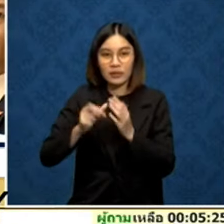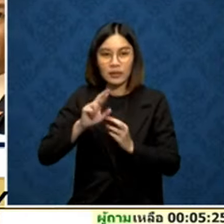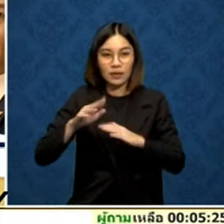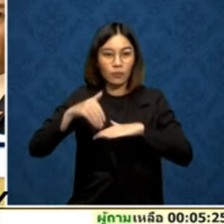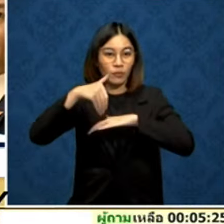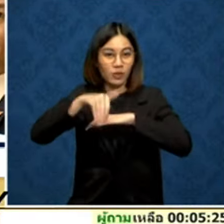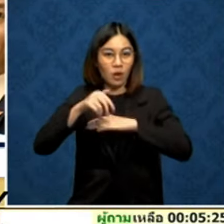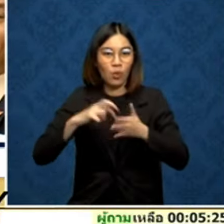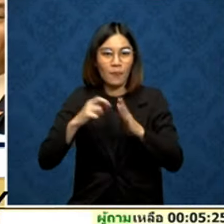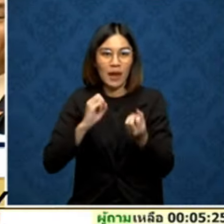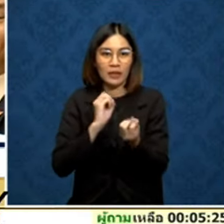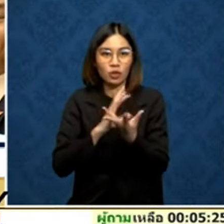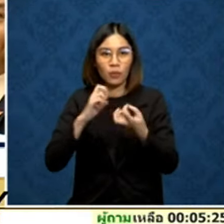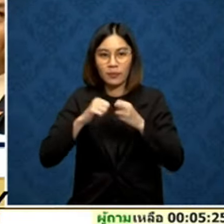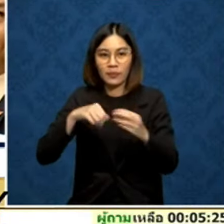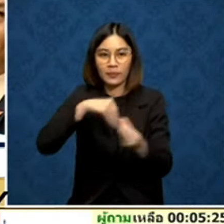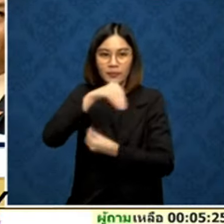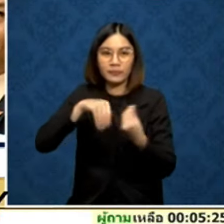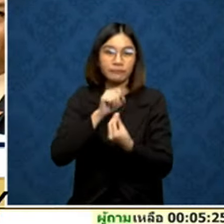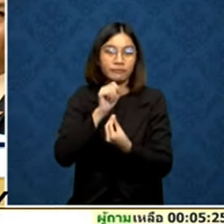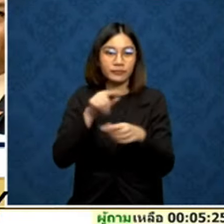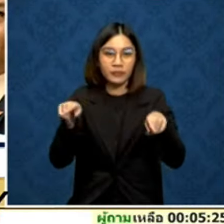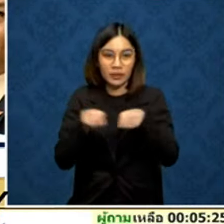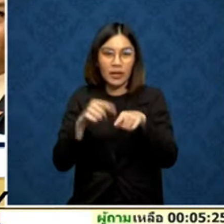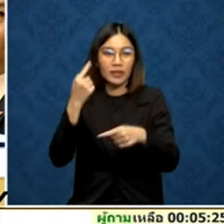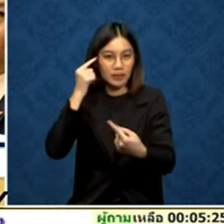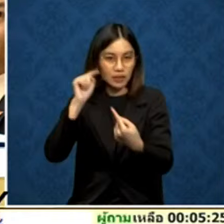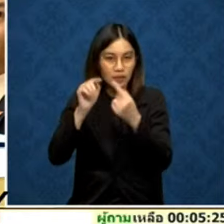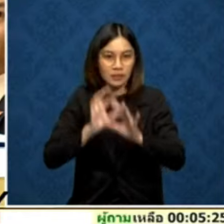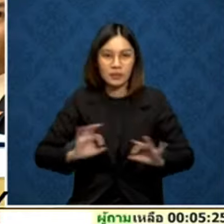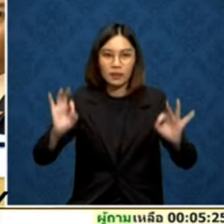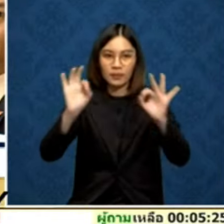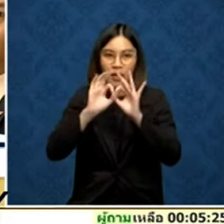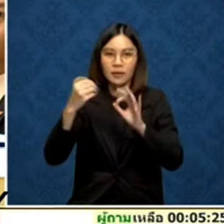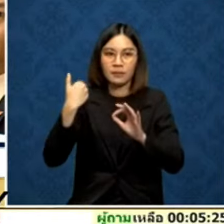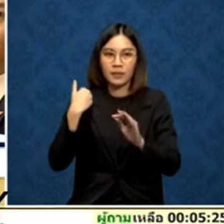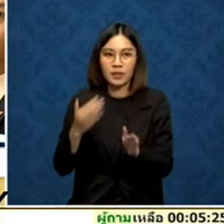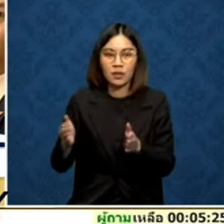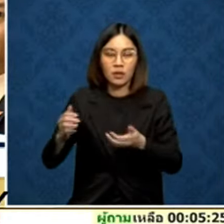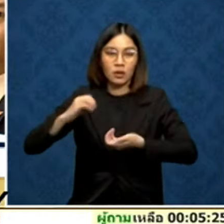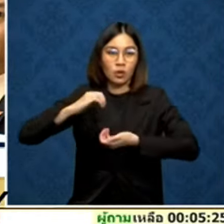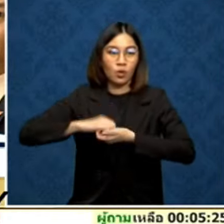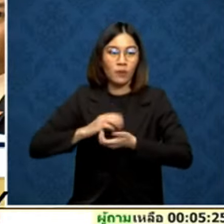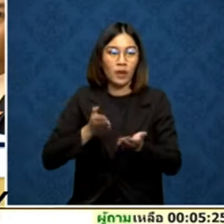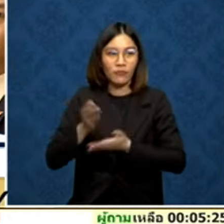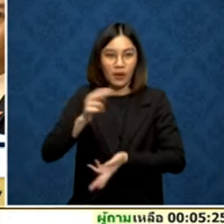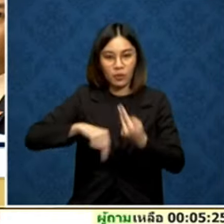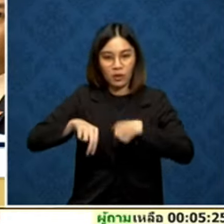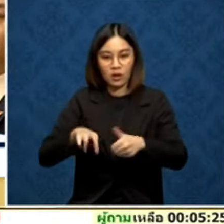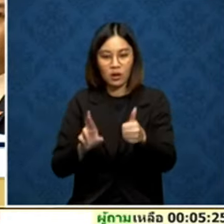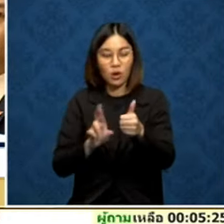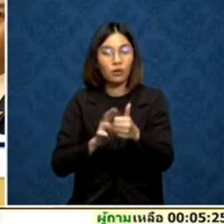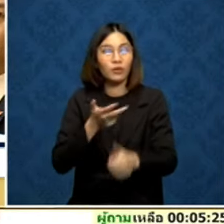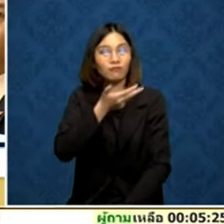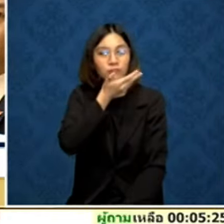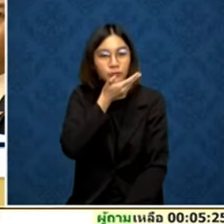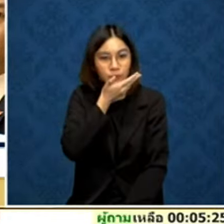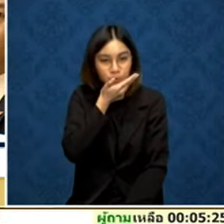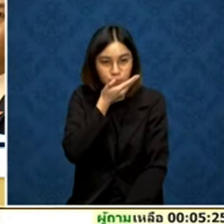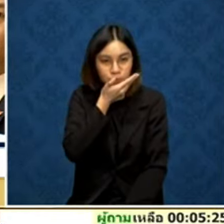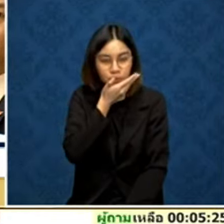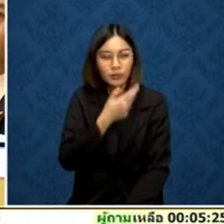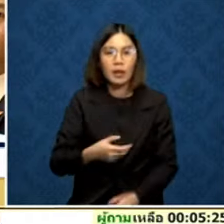กอันหนึ่งนะครับซึ่งจริงๆแล้วเนี่ยเราก็ให้ความสำคัญนะครับร่วมฝ่ายการปกครองท่านรองนายกอนุทินนะครับกับท่านประธาน